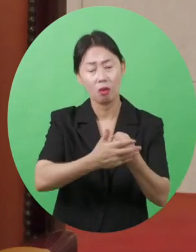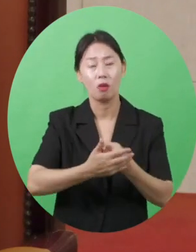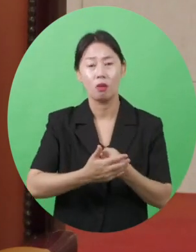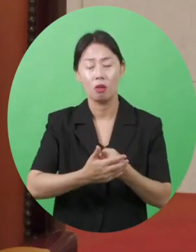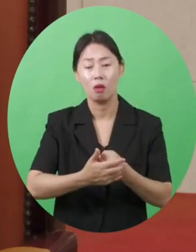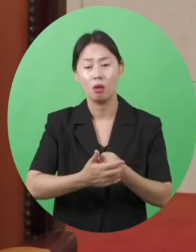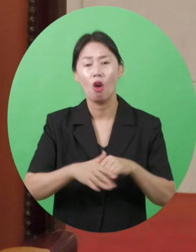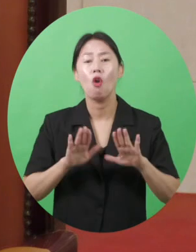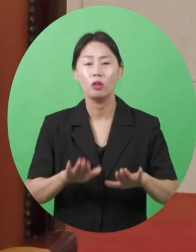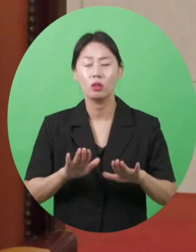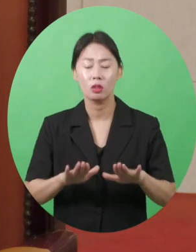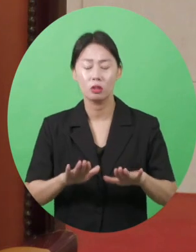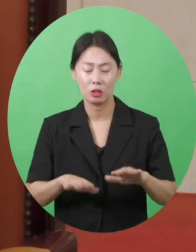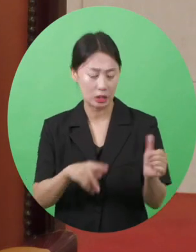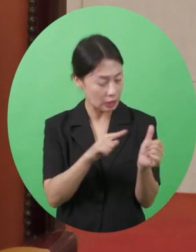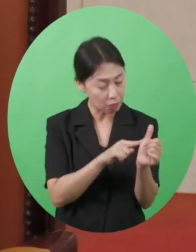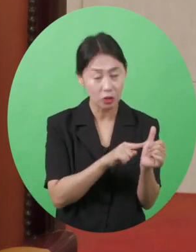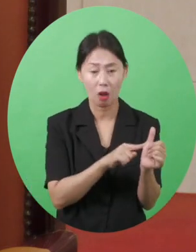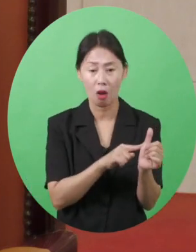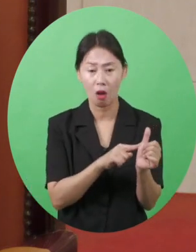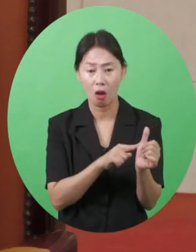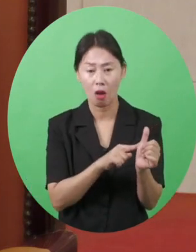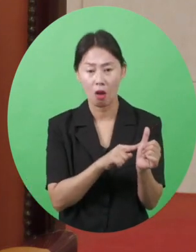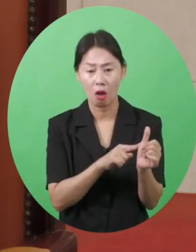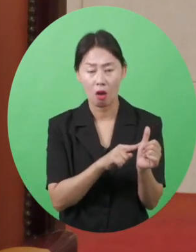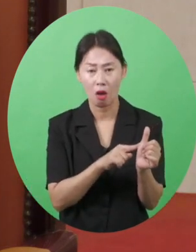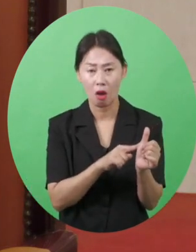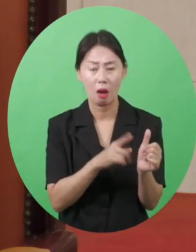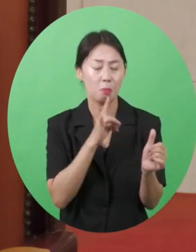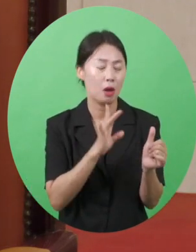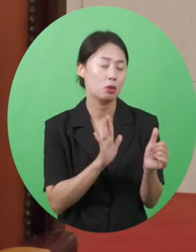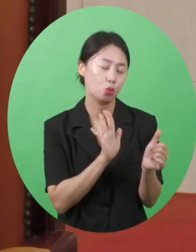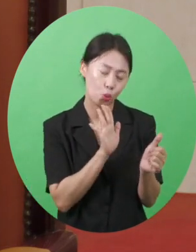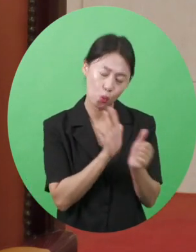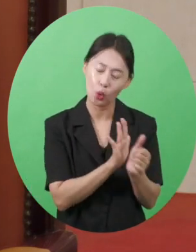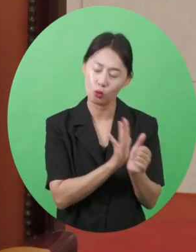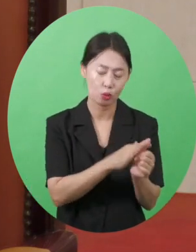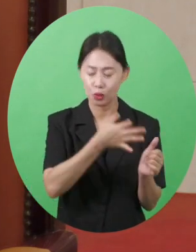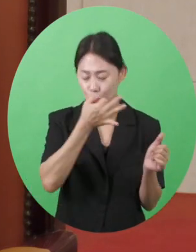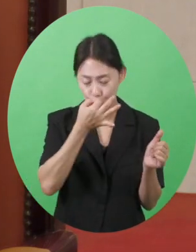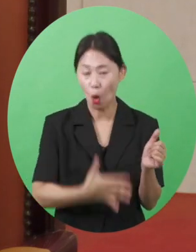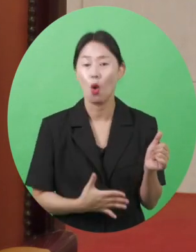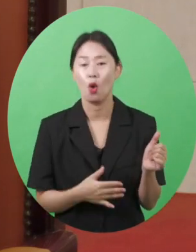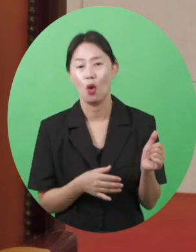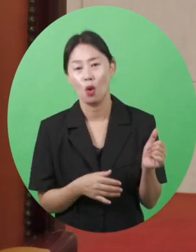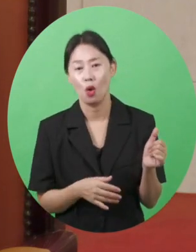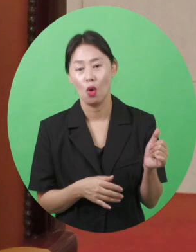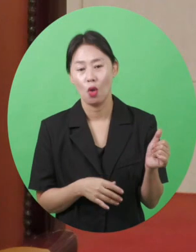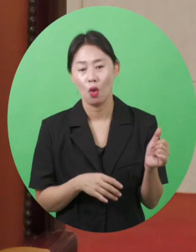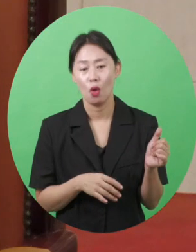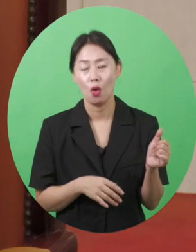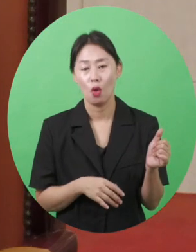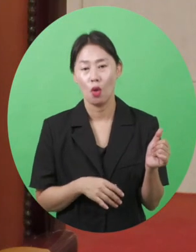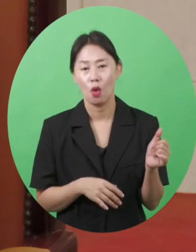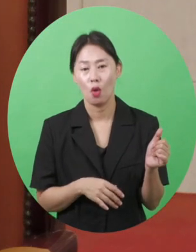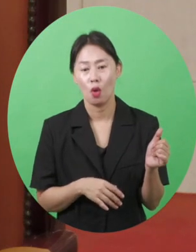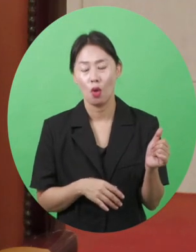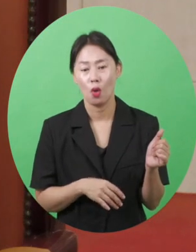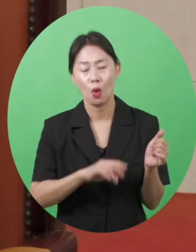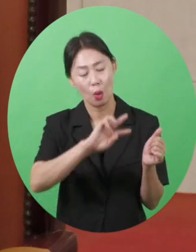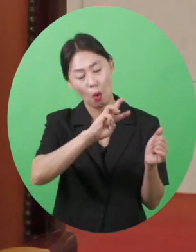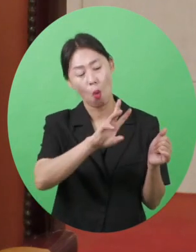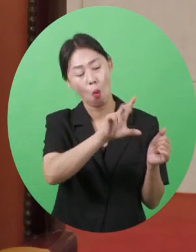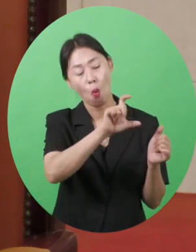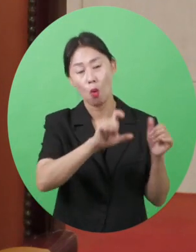때문에 현재는 남자 생활 그 이용인들만 지원하기에도 버겁다. 그래서 3교대로 계속 돌리고 있는데